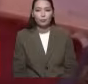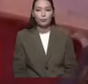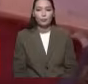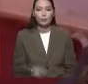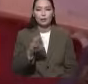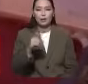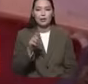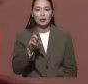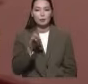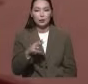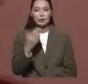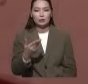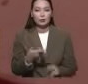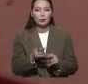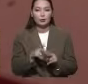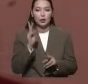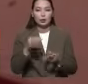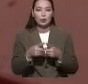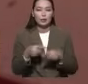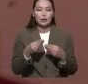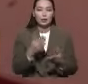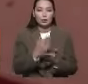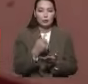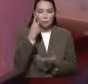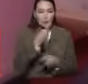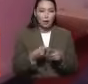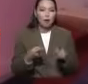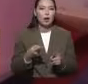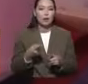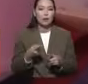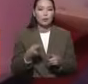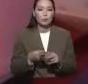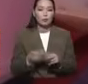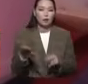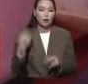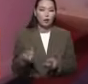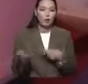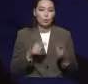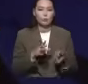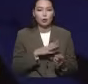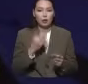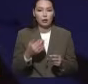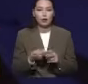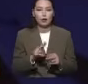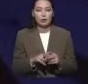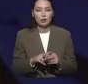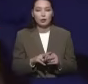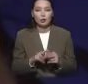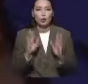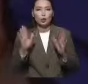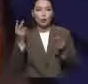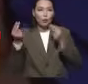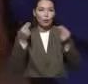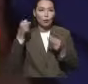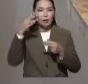5 баланы жалғыз тәрбиелеп отыр. Бұл үйде 1,5 жыл бұрын көшіп келген. Әкімдіктегілер үй кезегі келгенше тек коммуналдық төлемдерді